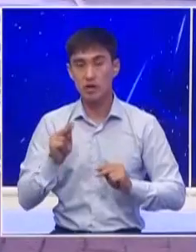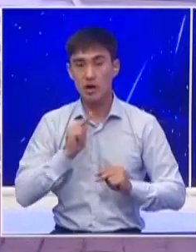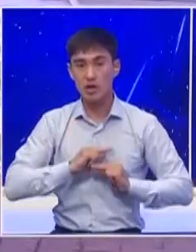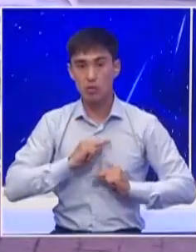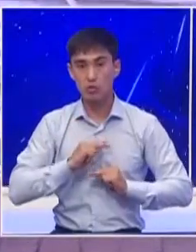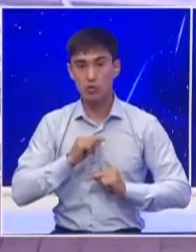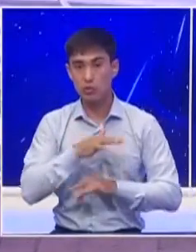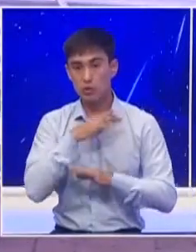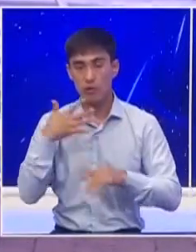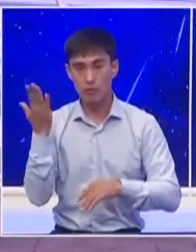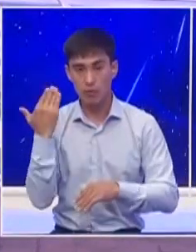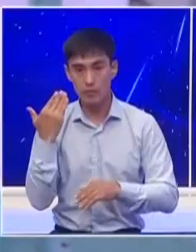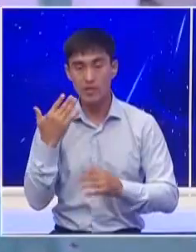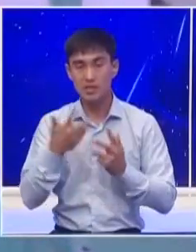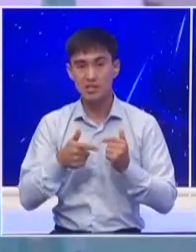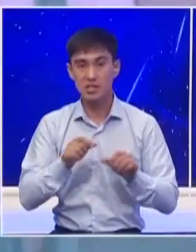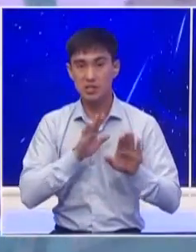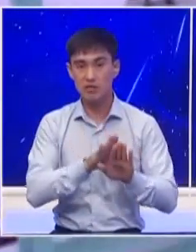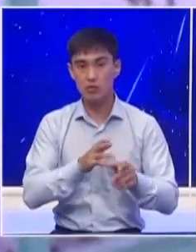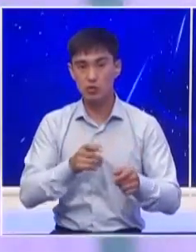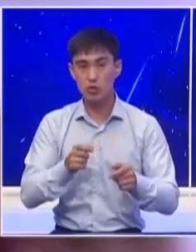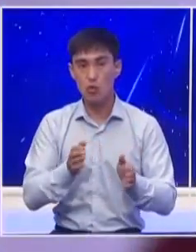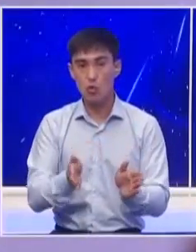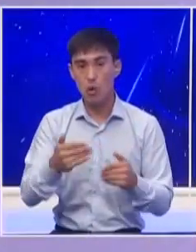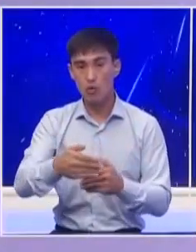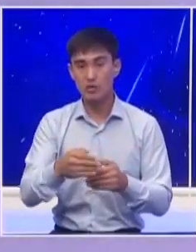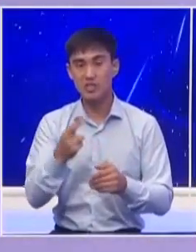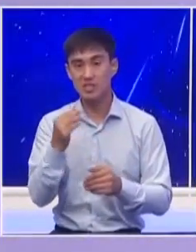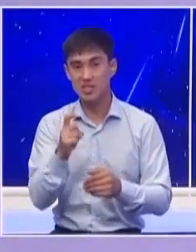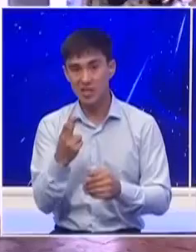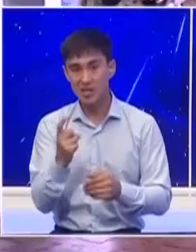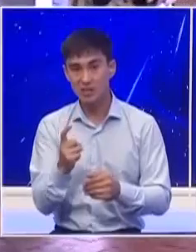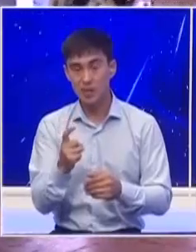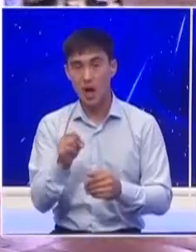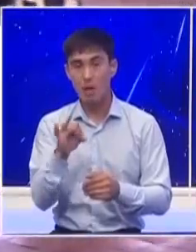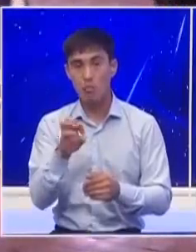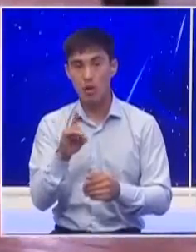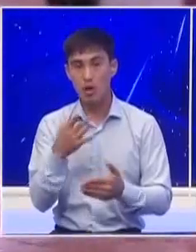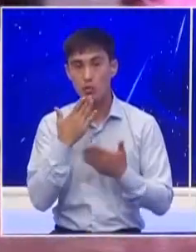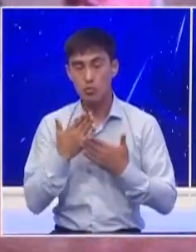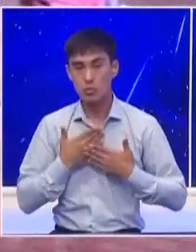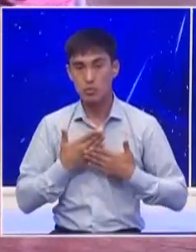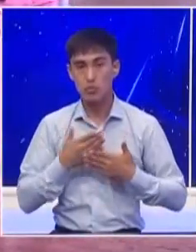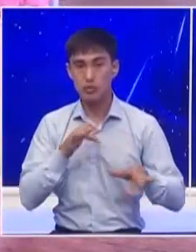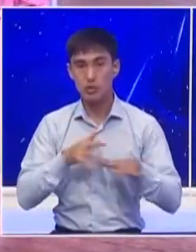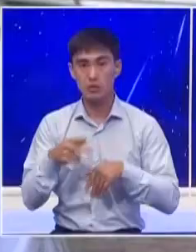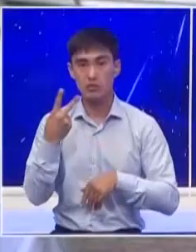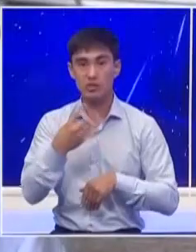не первый год. Среди них и заведующая упаковочным цехом Айтбала Болтаева, посвятившая любимому делу